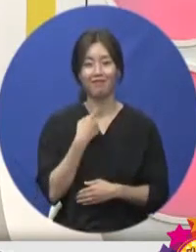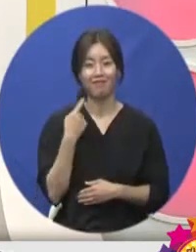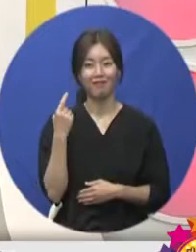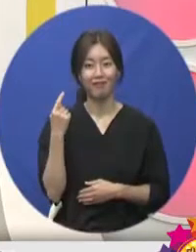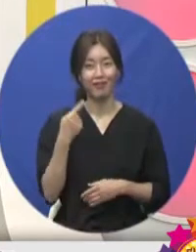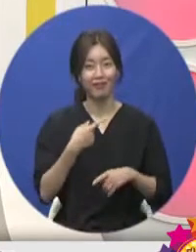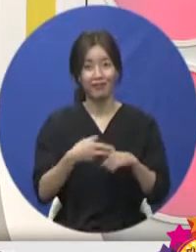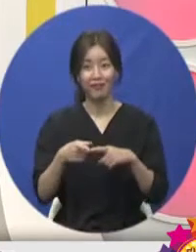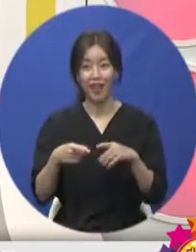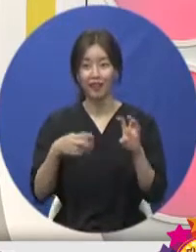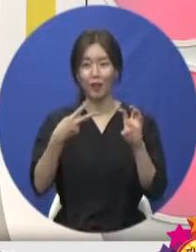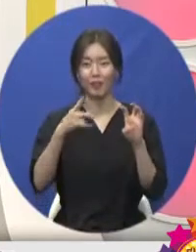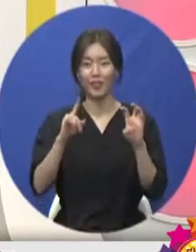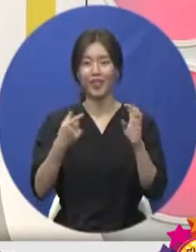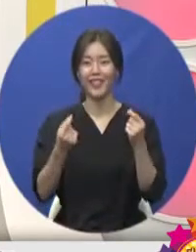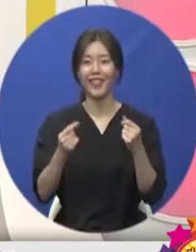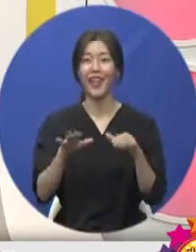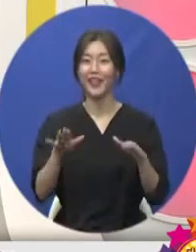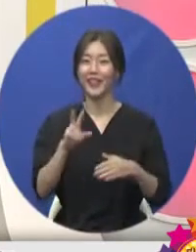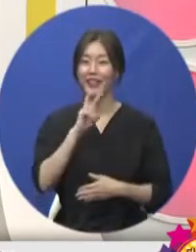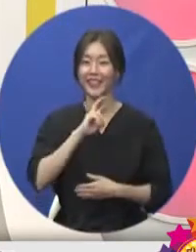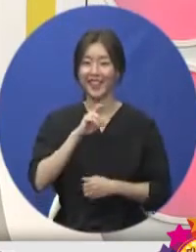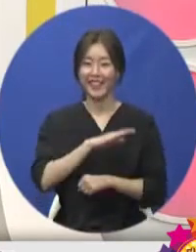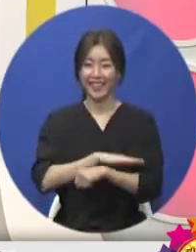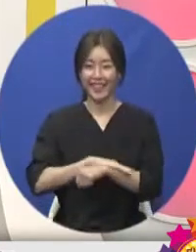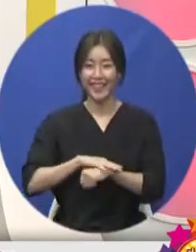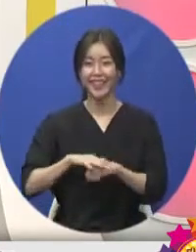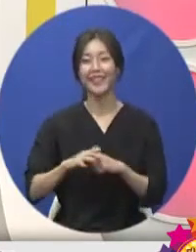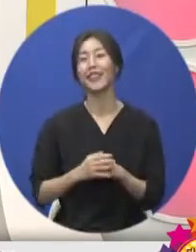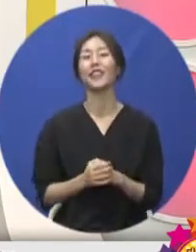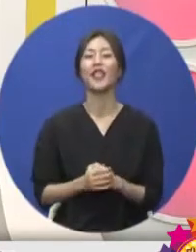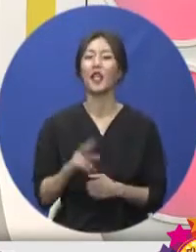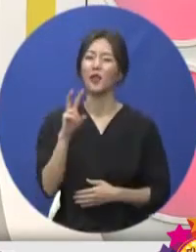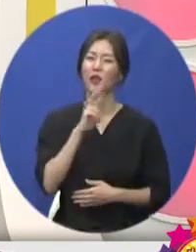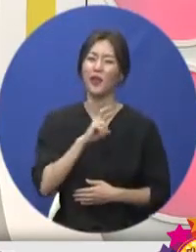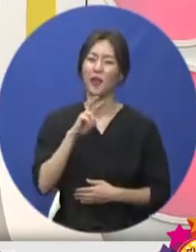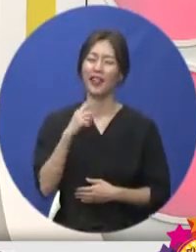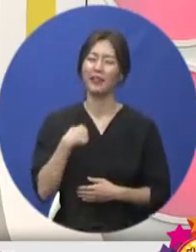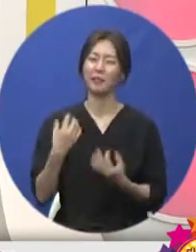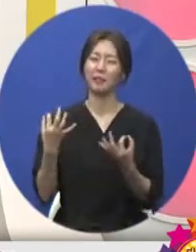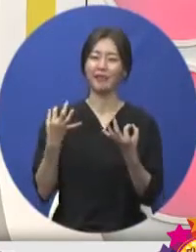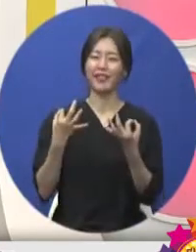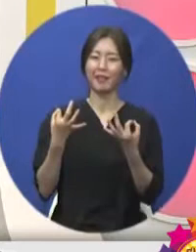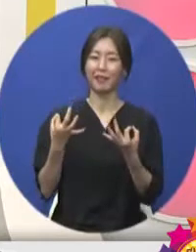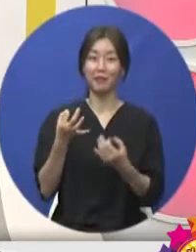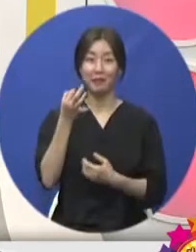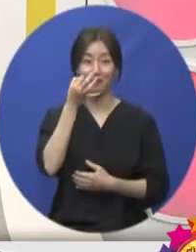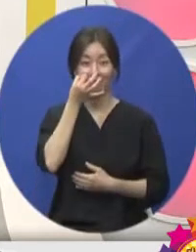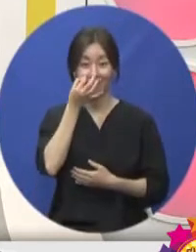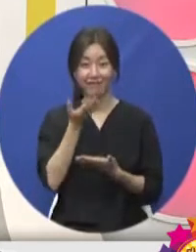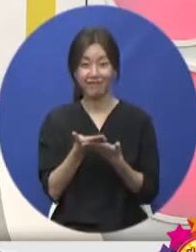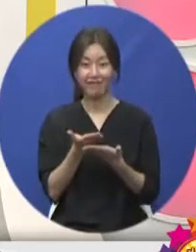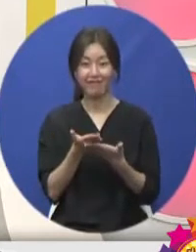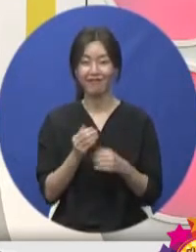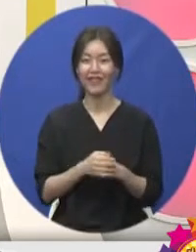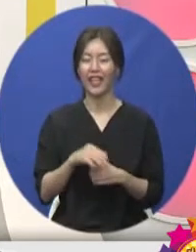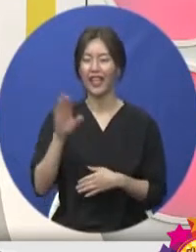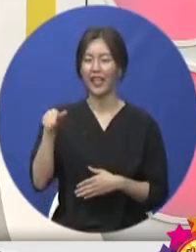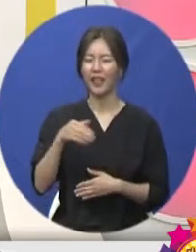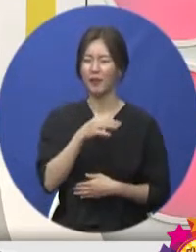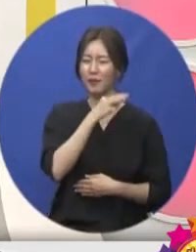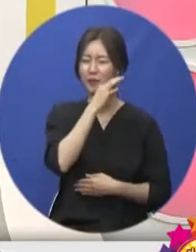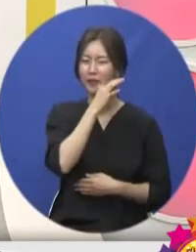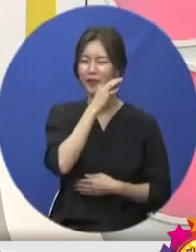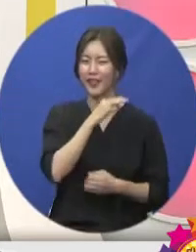아버님. 너무 좋습니다. 좋습니다. 오늘도 노래 잘 불러주셔서. 예. 노래는 이런 것이다. 라는 거 한번 보여주세요. 아이고, 부끄럽습니다. 나 이제